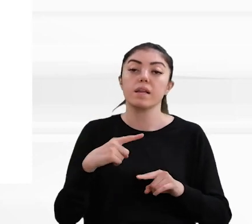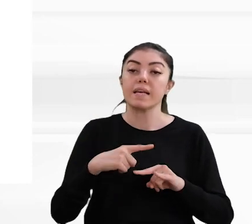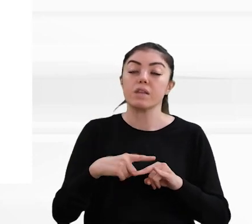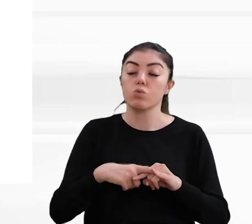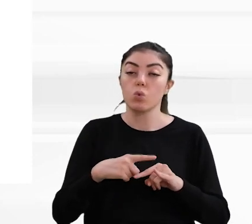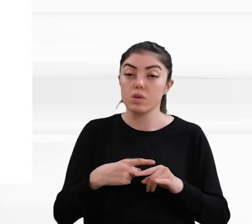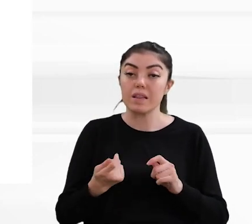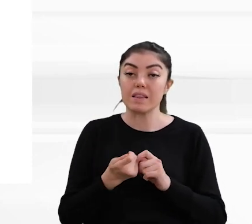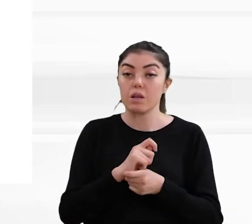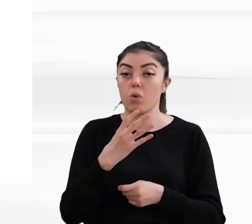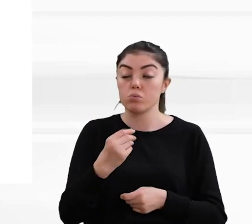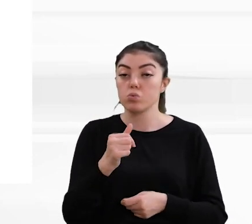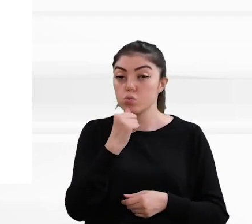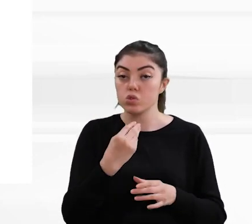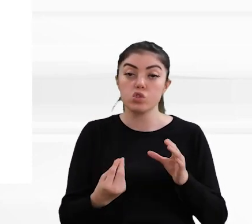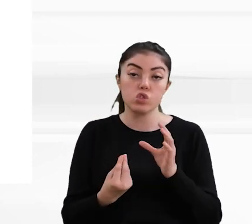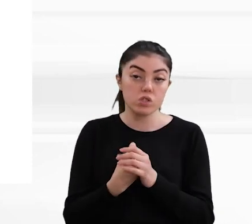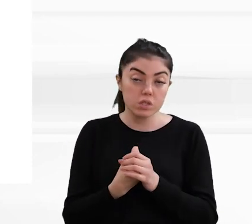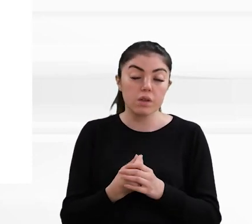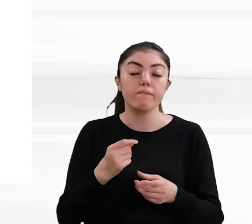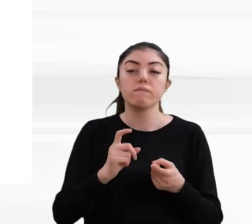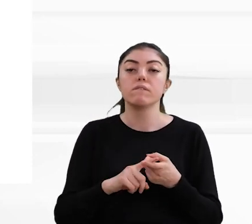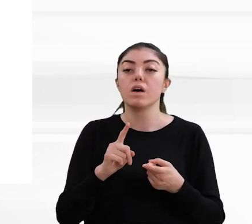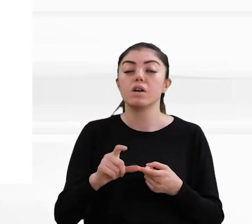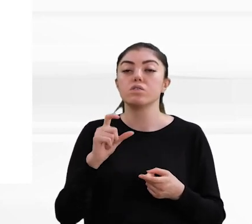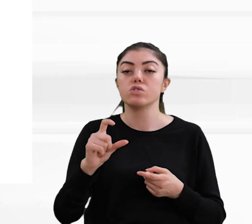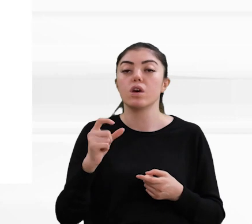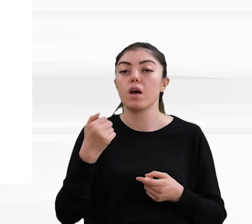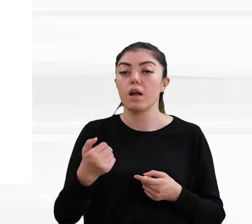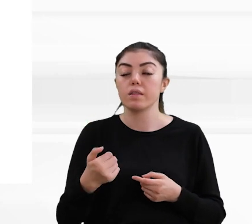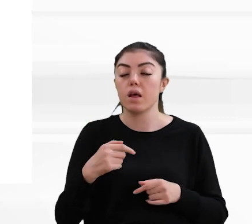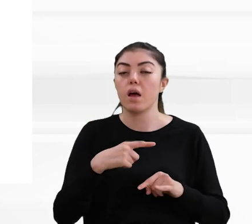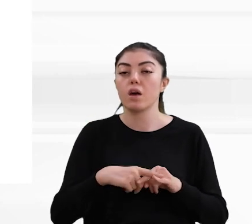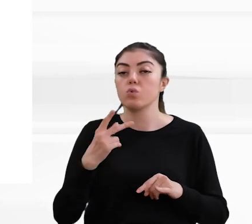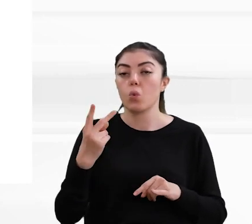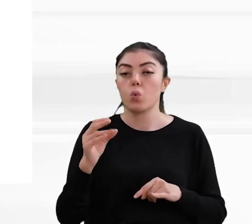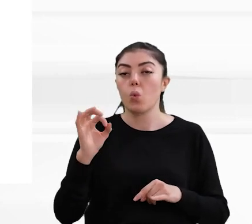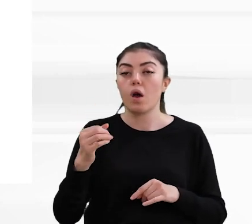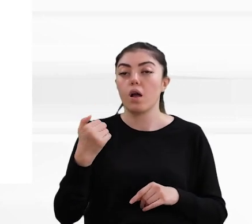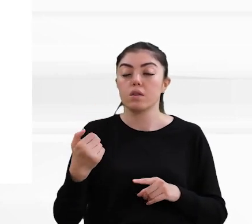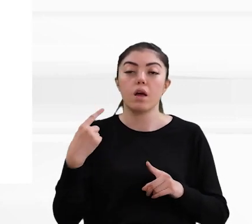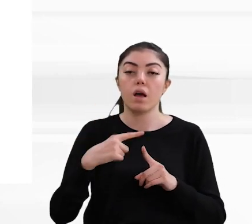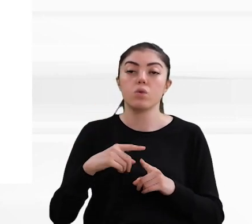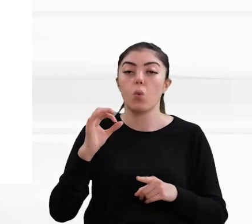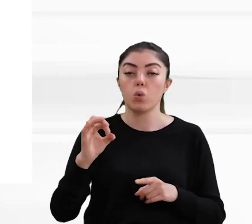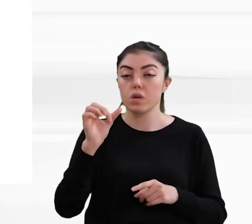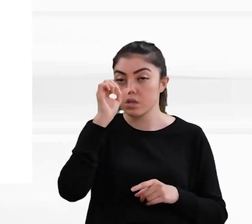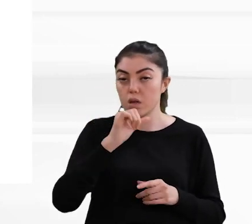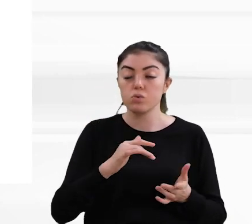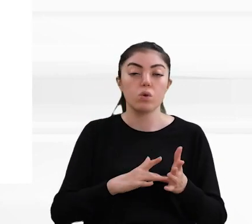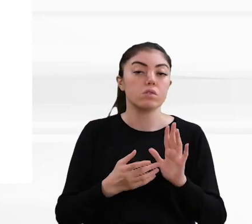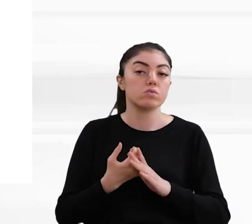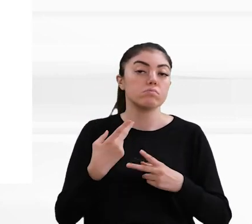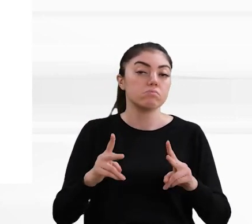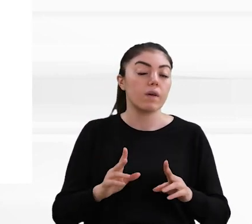artık hidrojen kaynağı değişiklik gösterip su olabilirdi wc6 hc-12 o altı artık oksijen